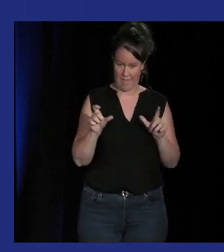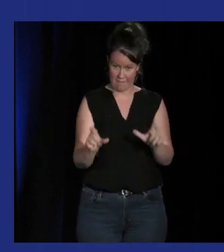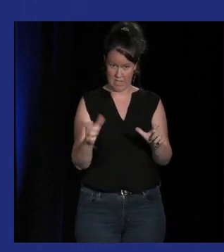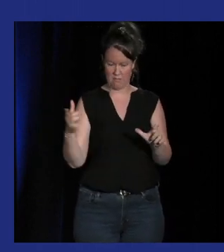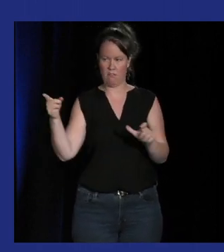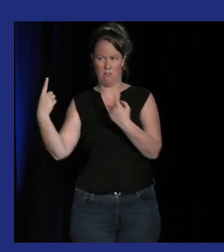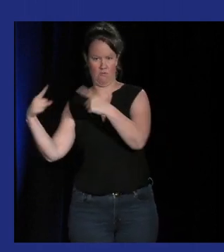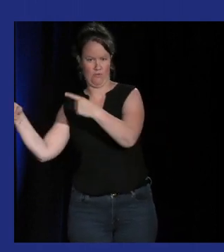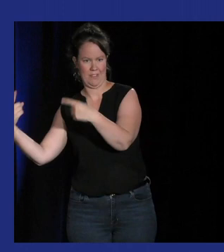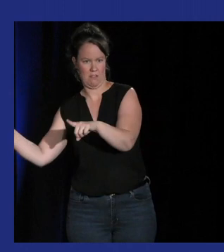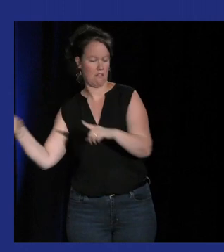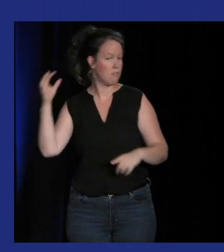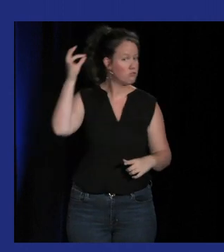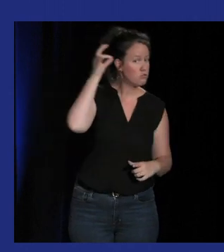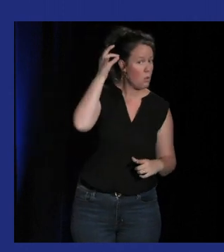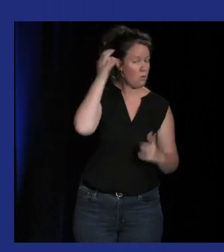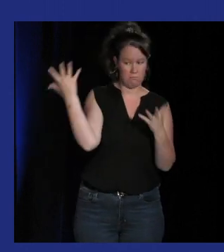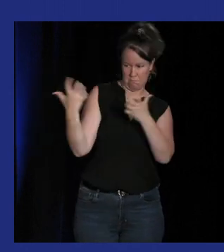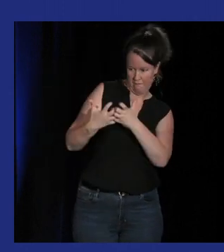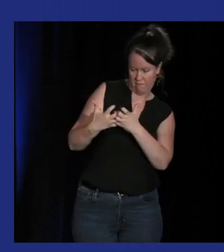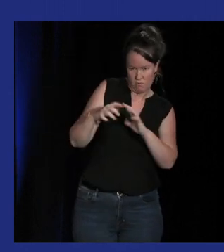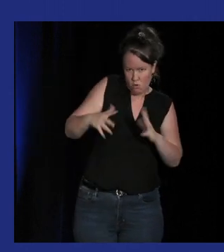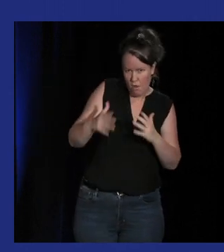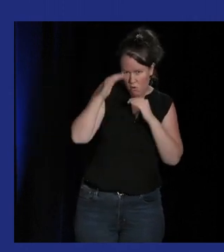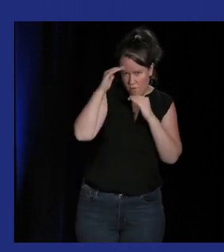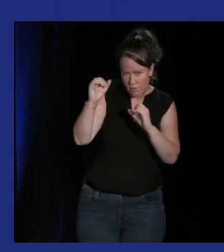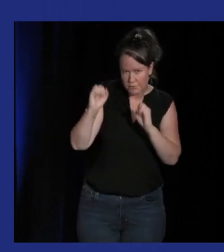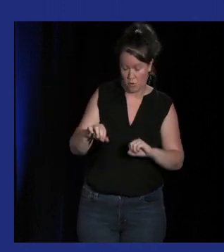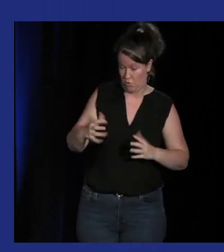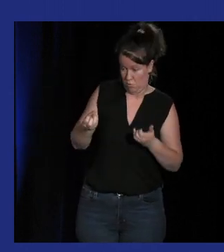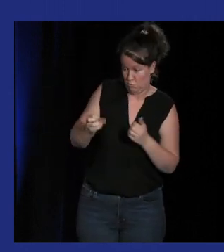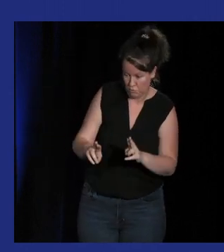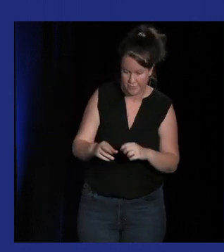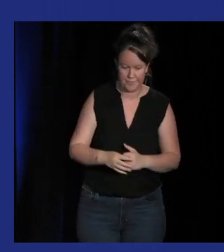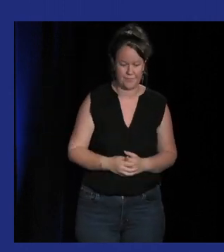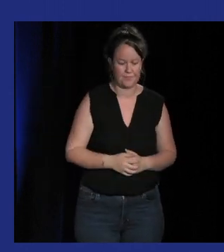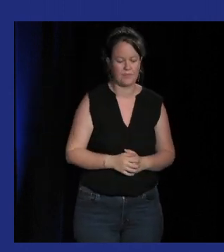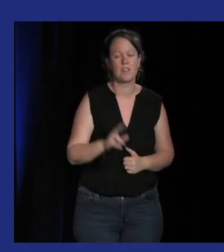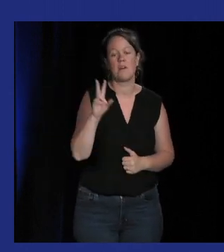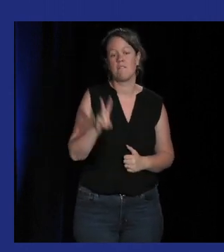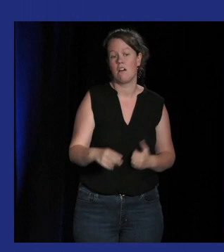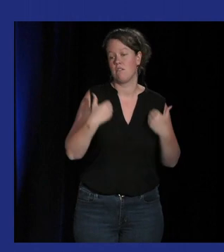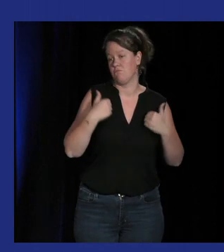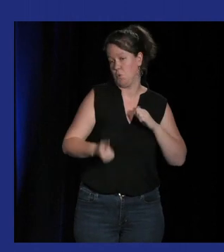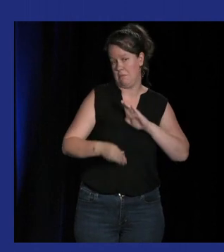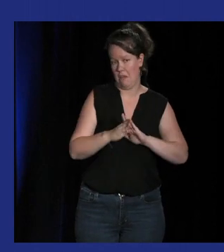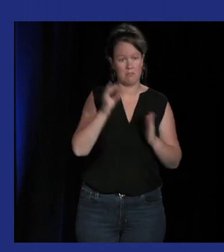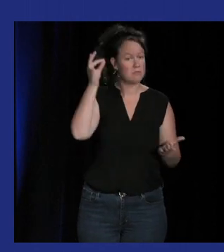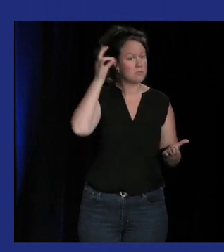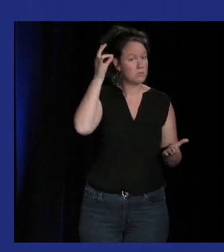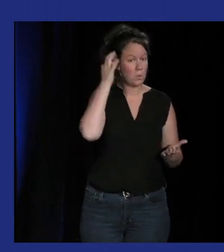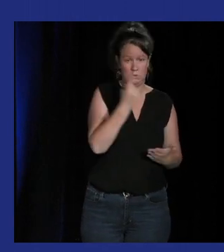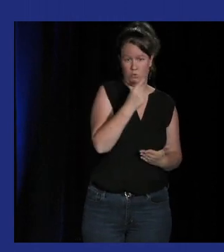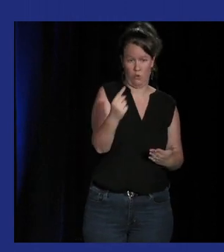et le sound design au début on va travailler sans musique parce que soit elle est pas faite soit elle est pas encore